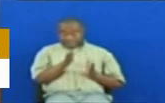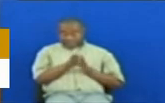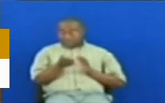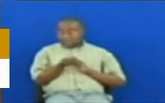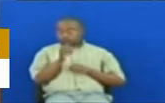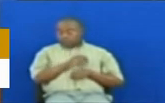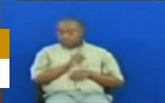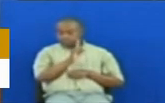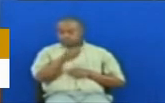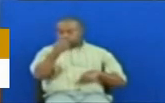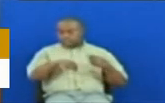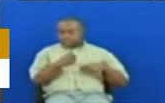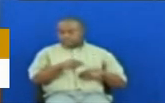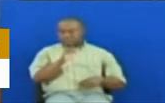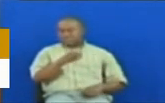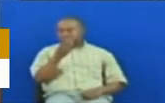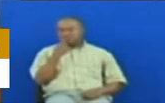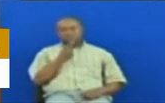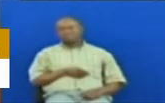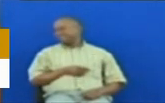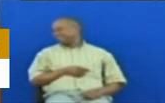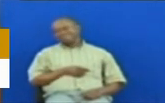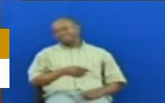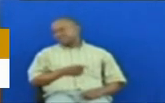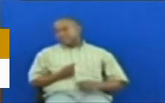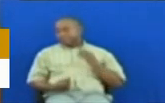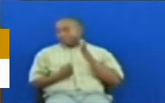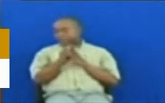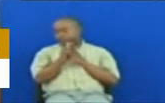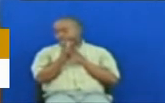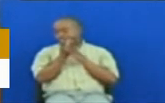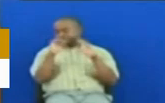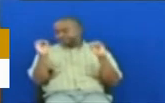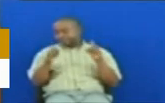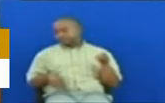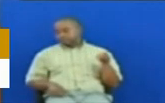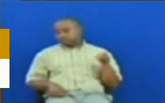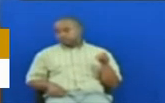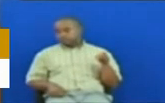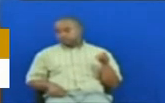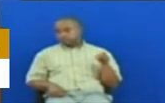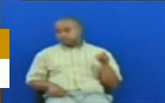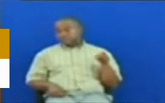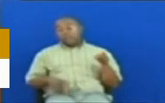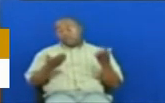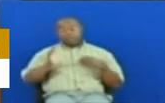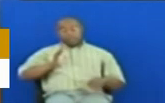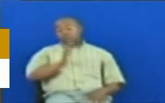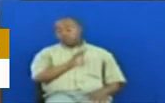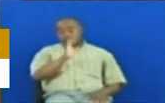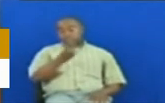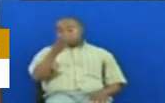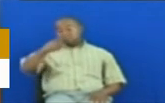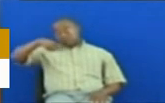lakini miaka mitatu yani haina impact. Ni miaka mitatu tunawekaga bodi,